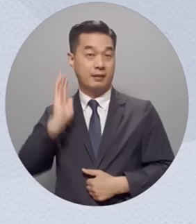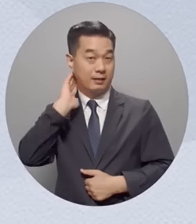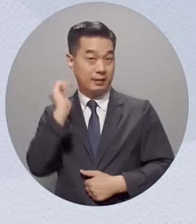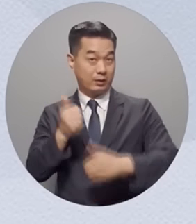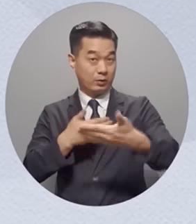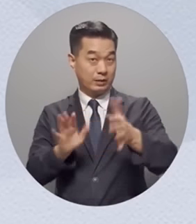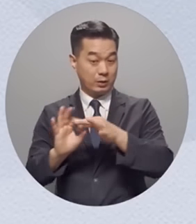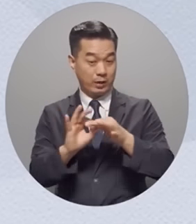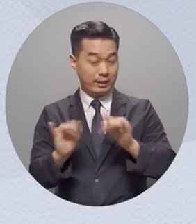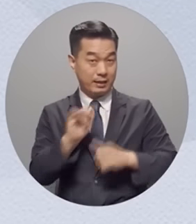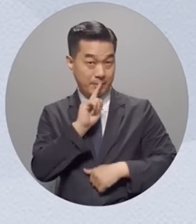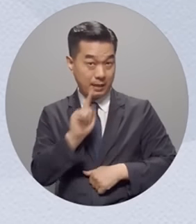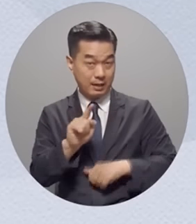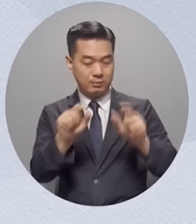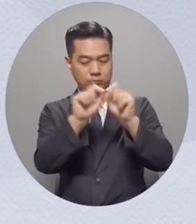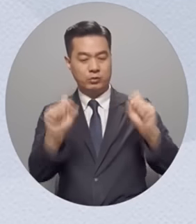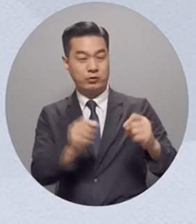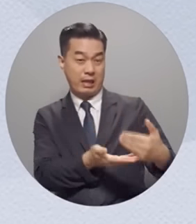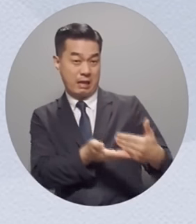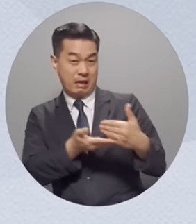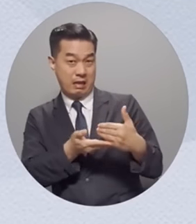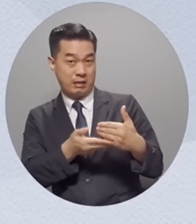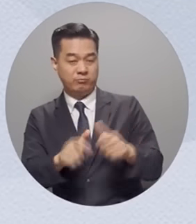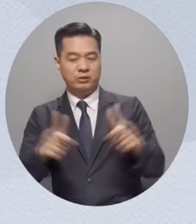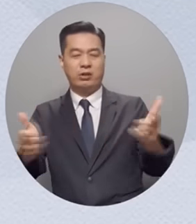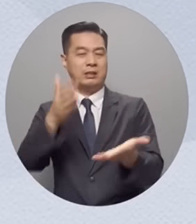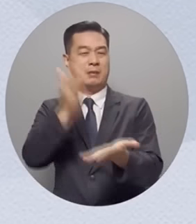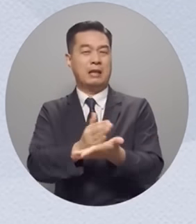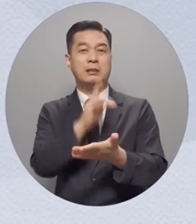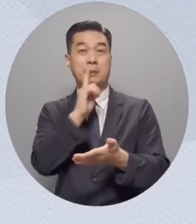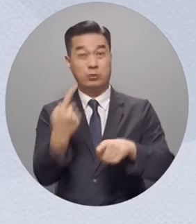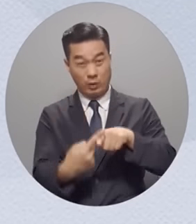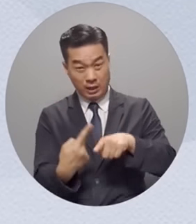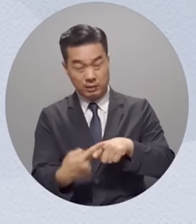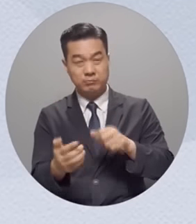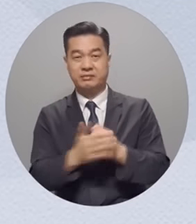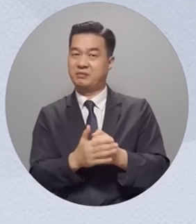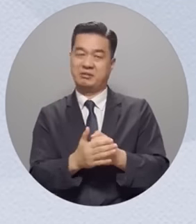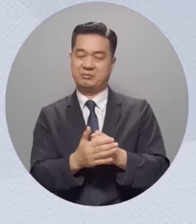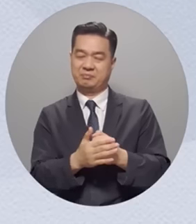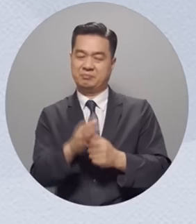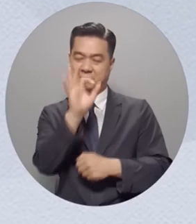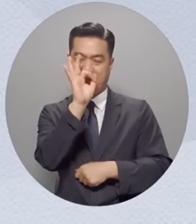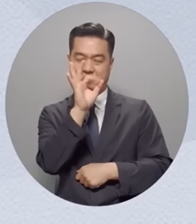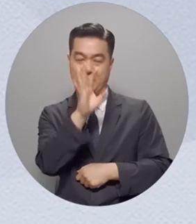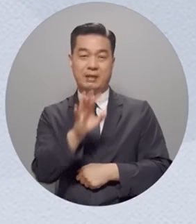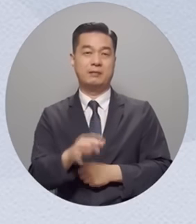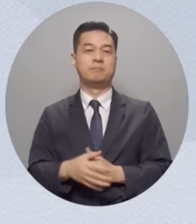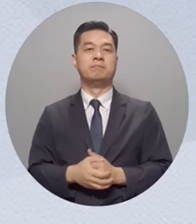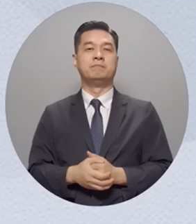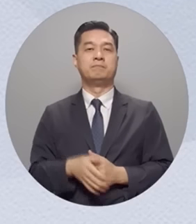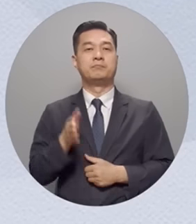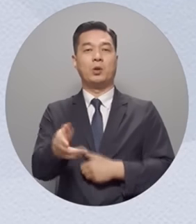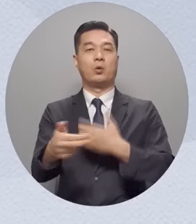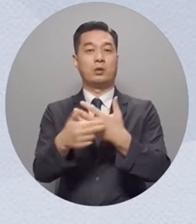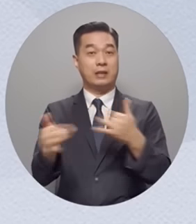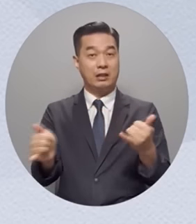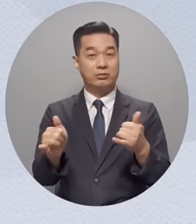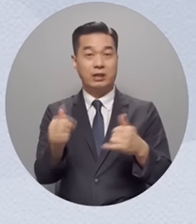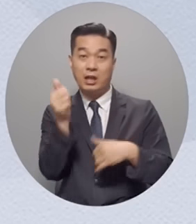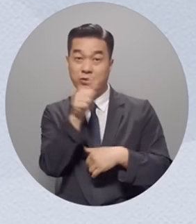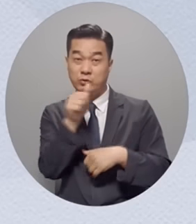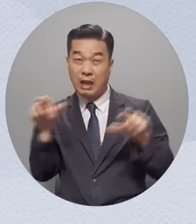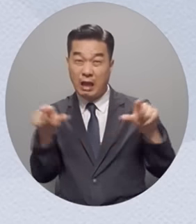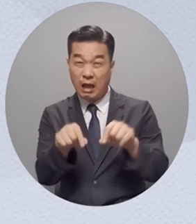고위 관계자는 유해안은 증언을 하지 말자는 얘기라며 굉장히 실현 가능성 없다. 전공의들도 이